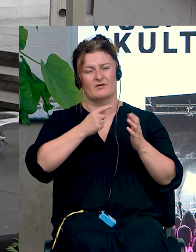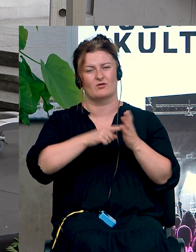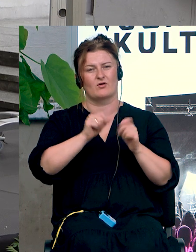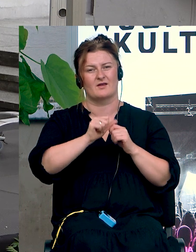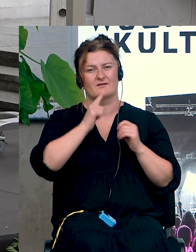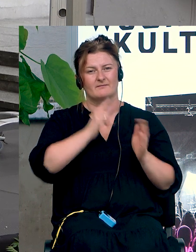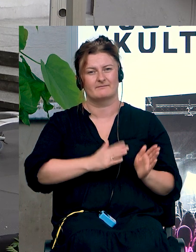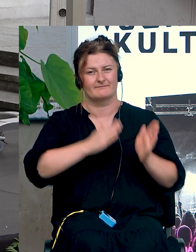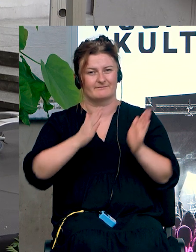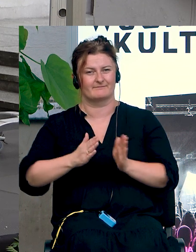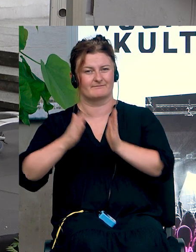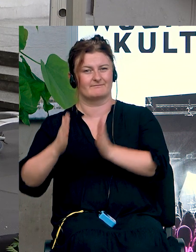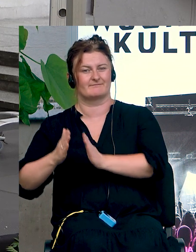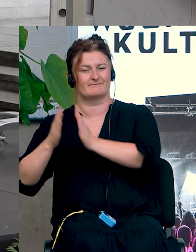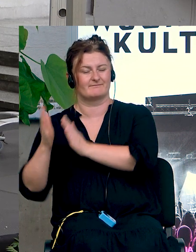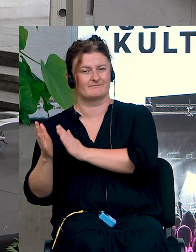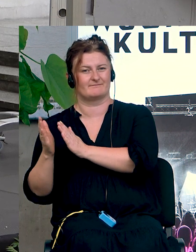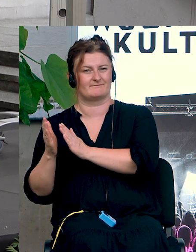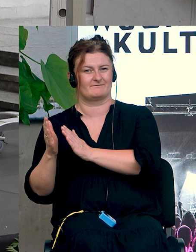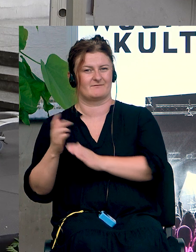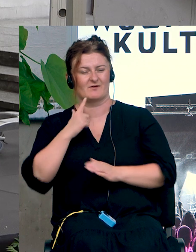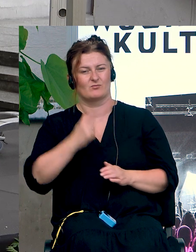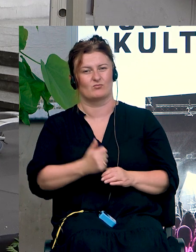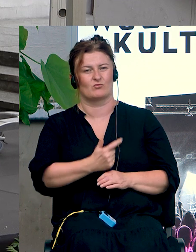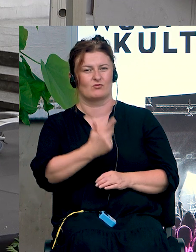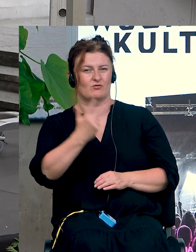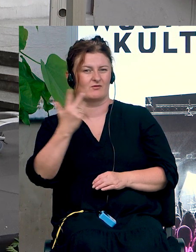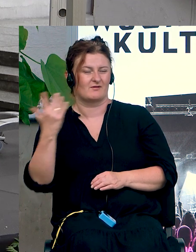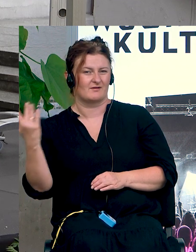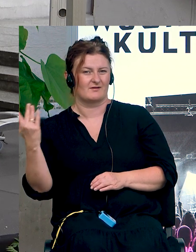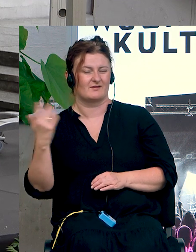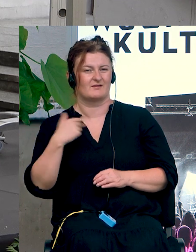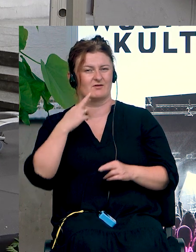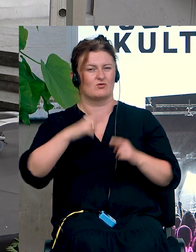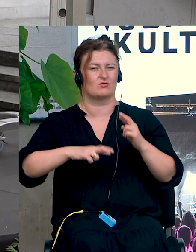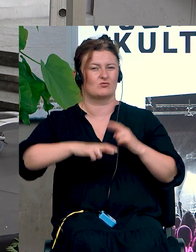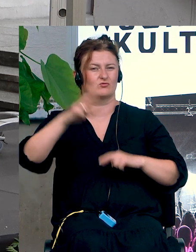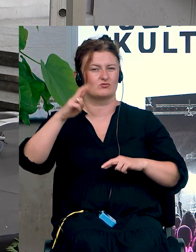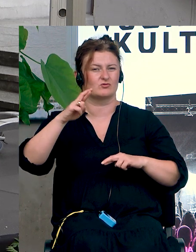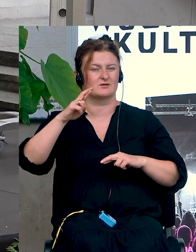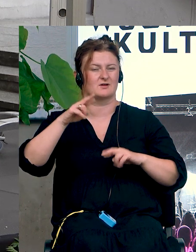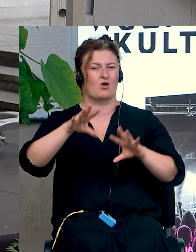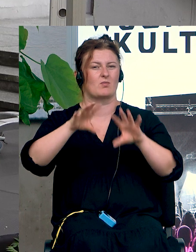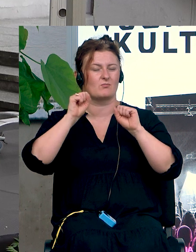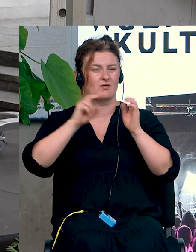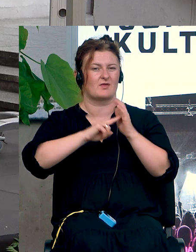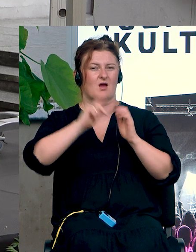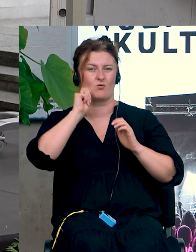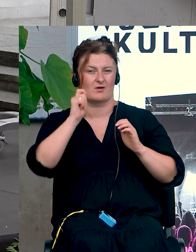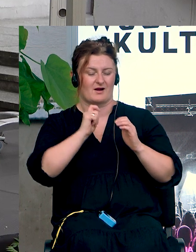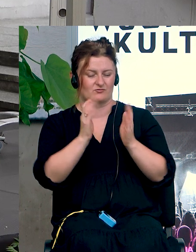cykl, chcąc, nie chcąc. I jestem ciekawa po prostu różnicy między recepcją na Ukrainie, twojej